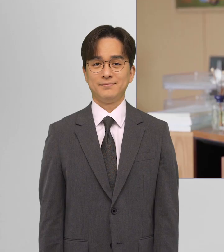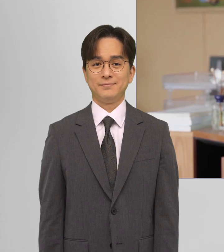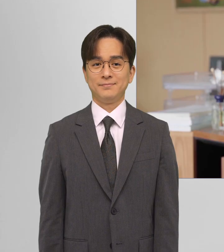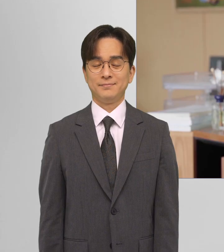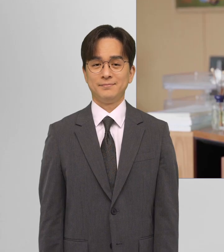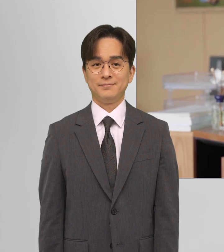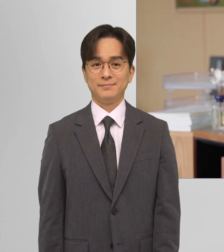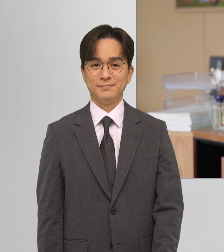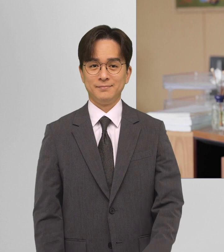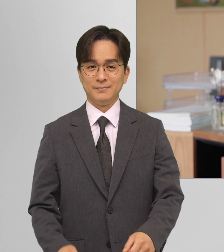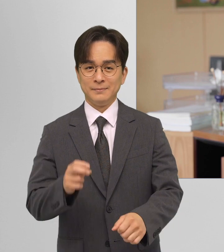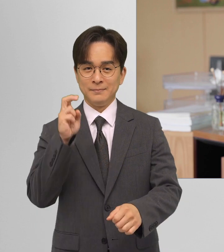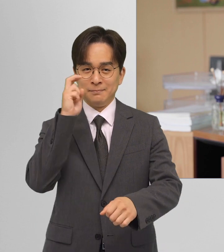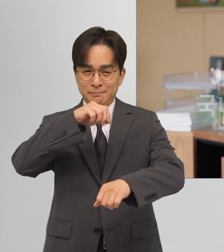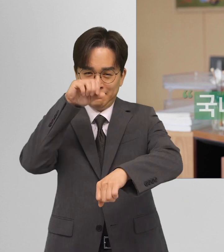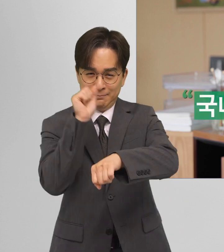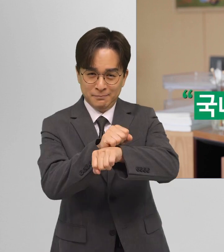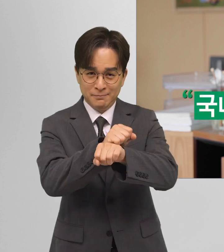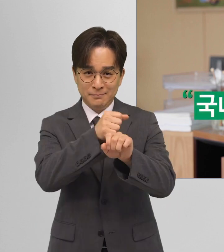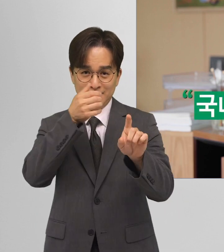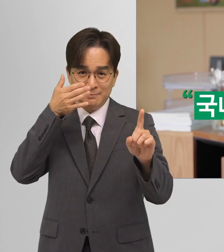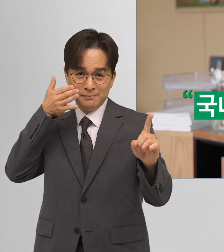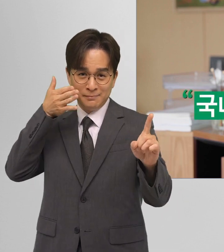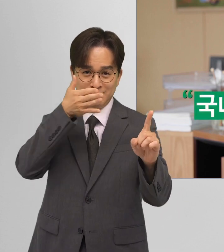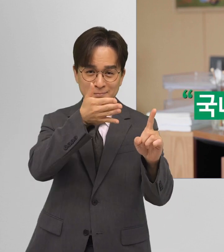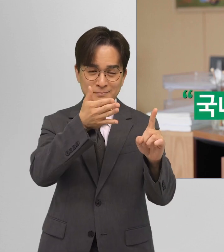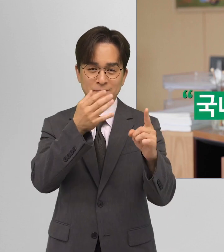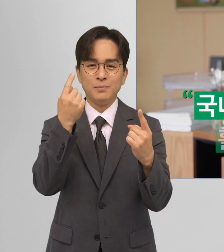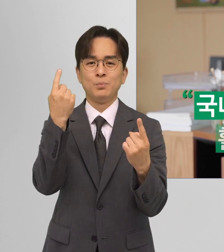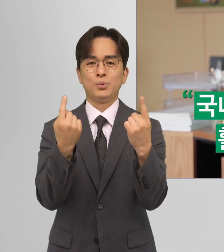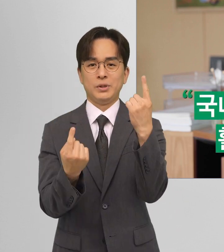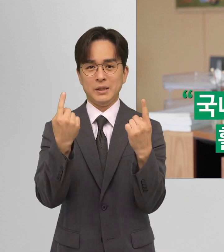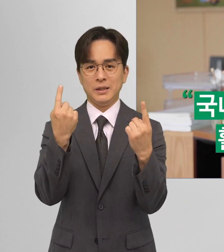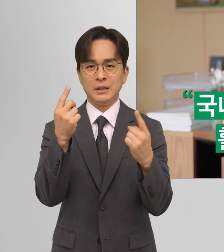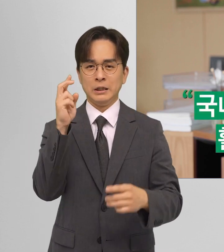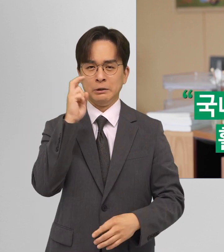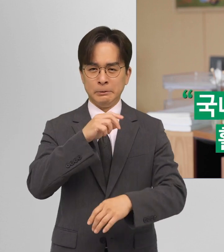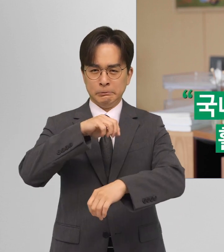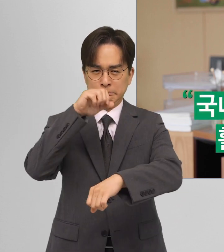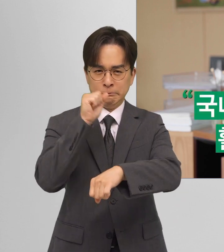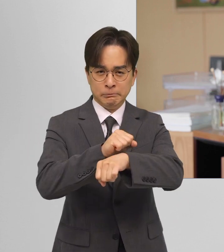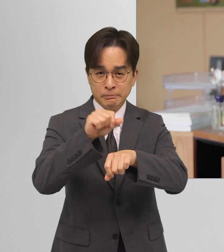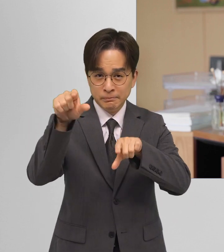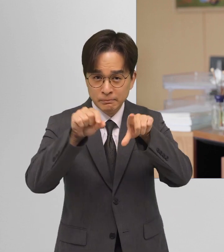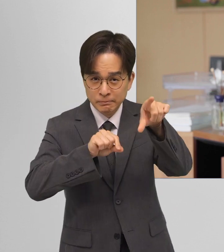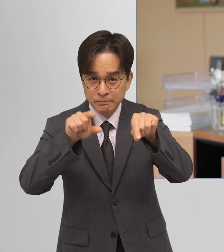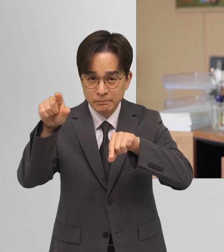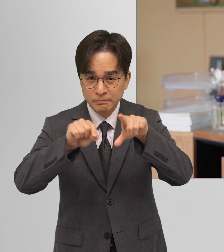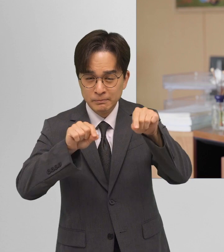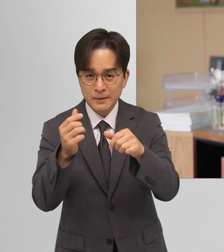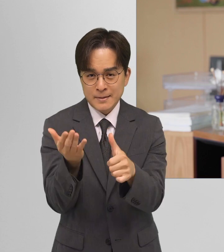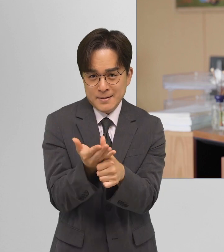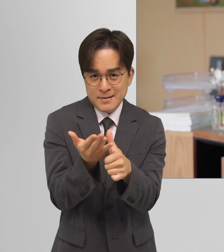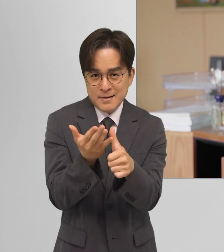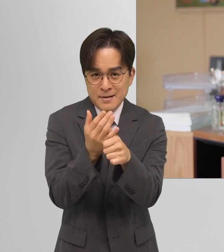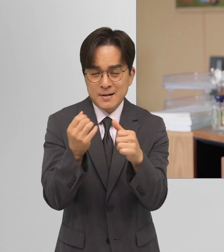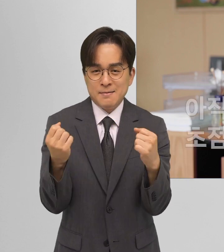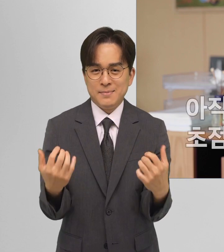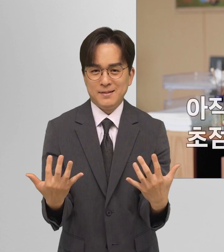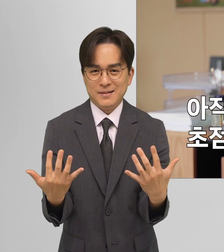더 많은 발전을 하기 위해서는 국내 음악계가 활성화가 더 돼야 됩니다. 그런데 사실은